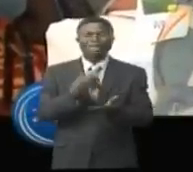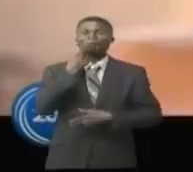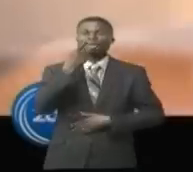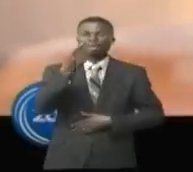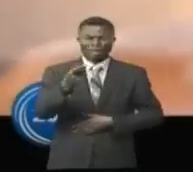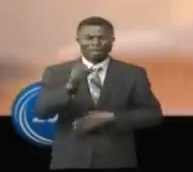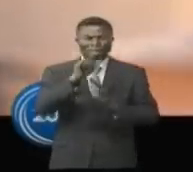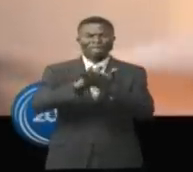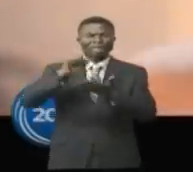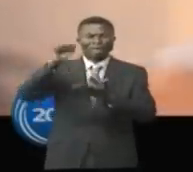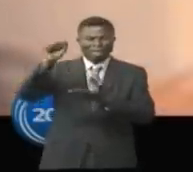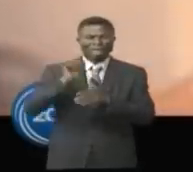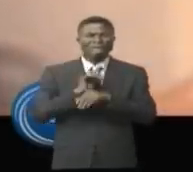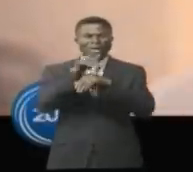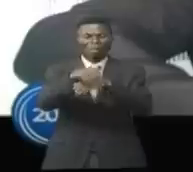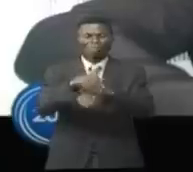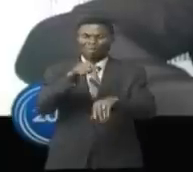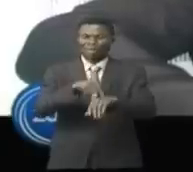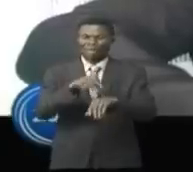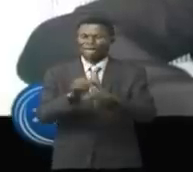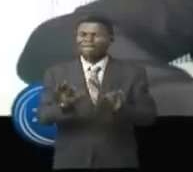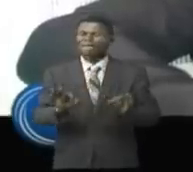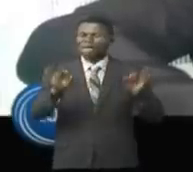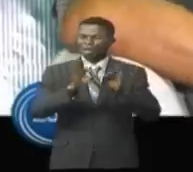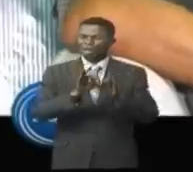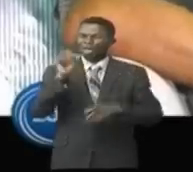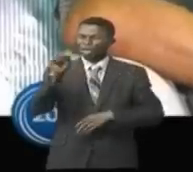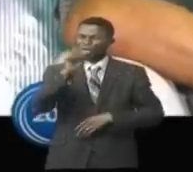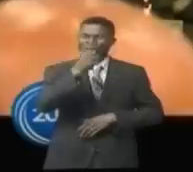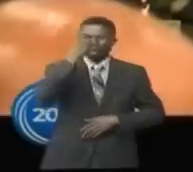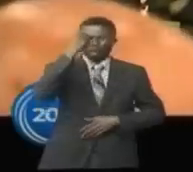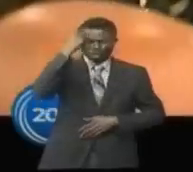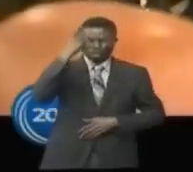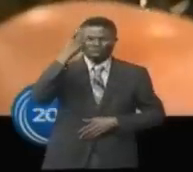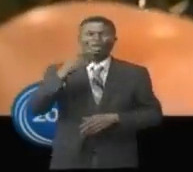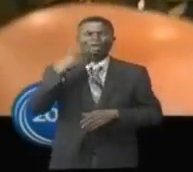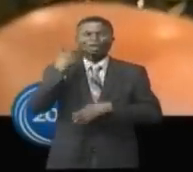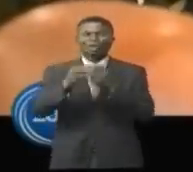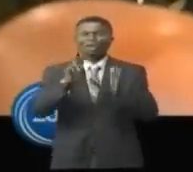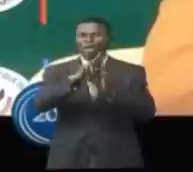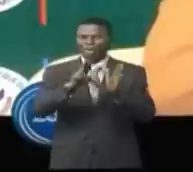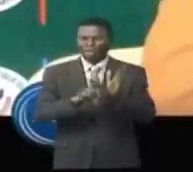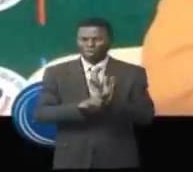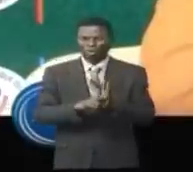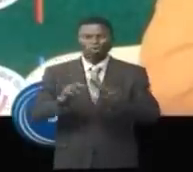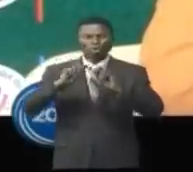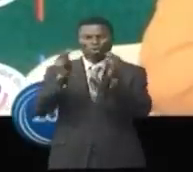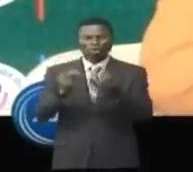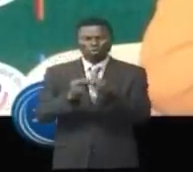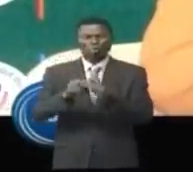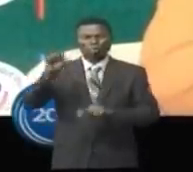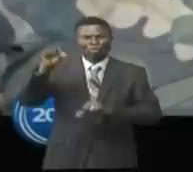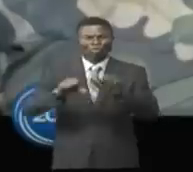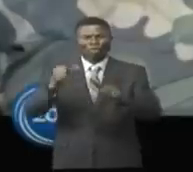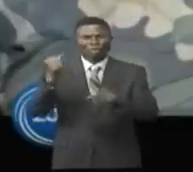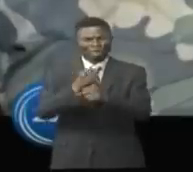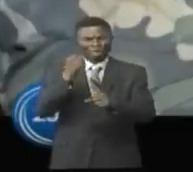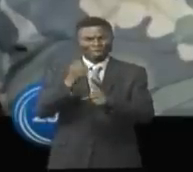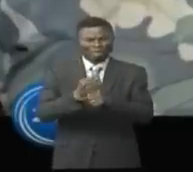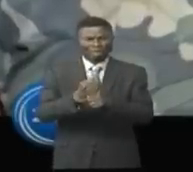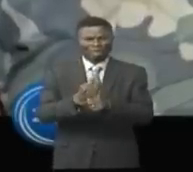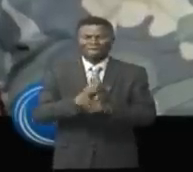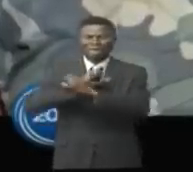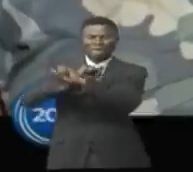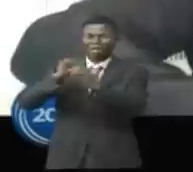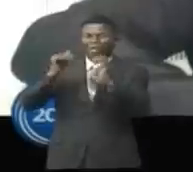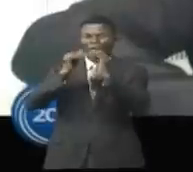ce séminaire intervient à un moment où chacun doit comprendre et réaliser le rôle de la cybercriminalité dans les opérations et le maintien de